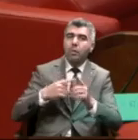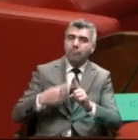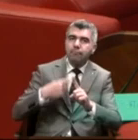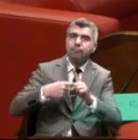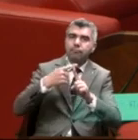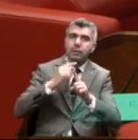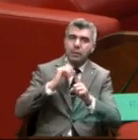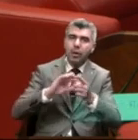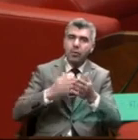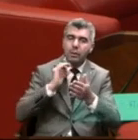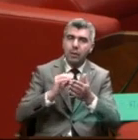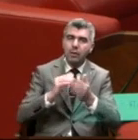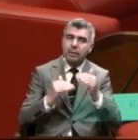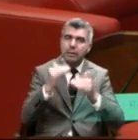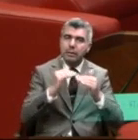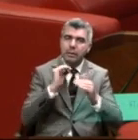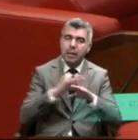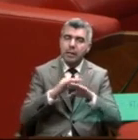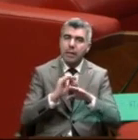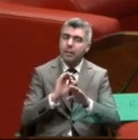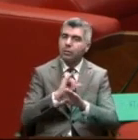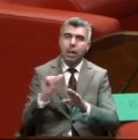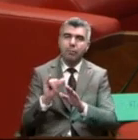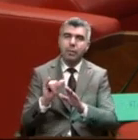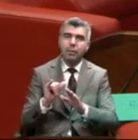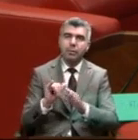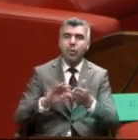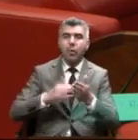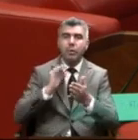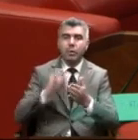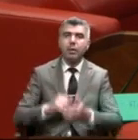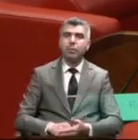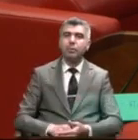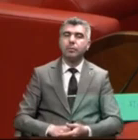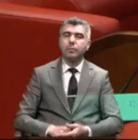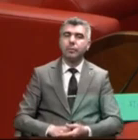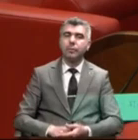مما تستحمل من مزايده هذا هو